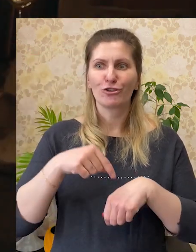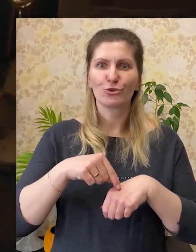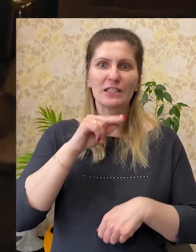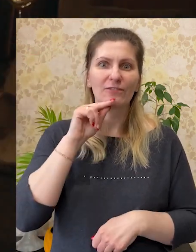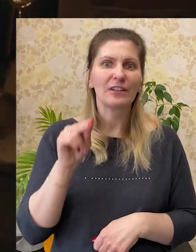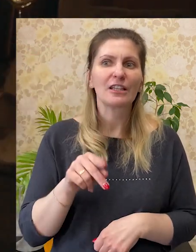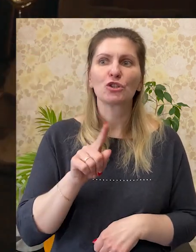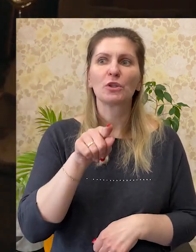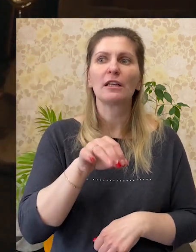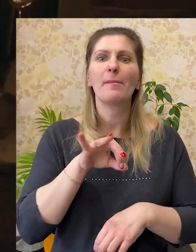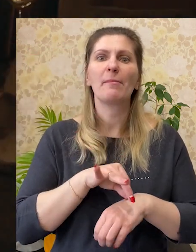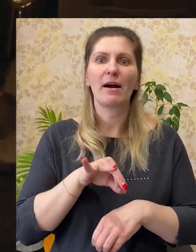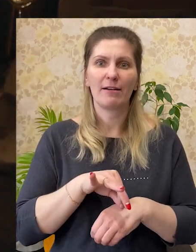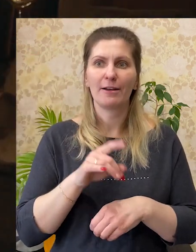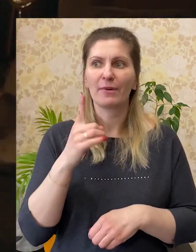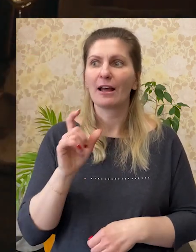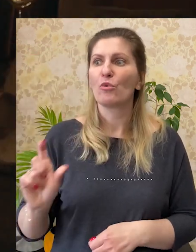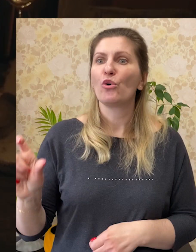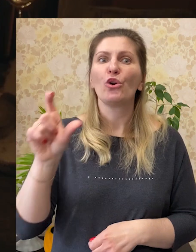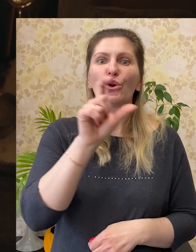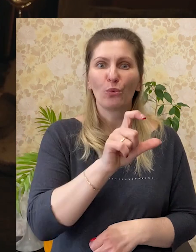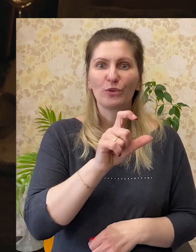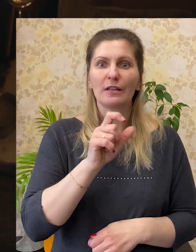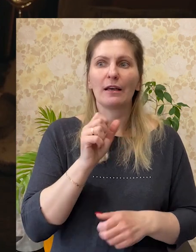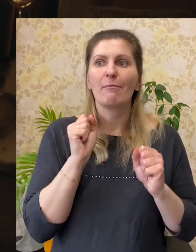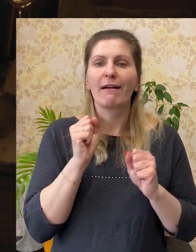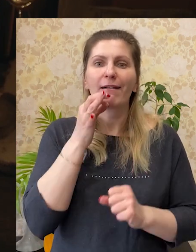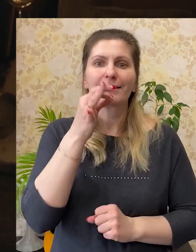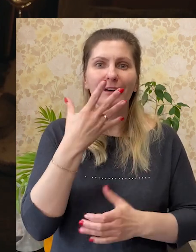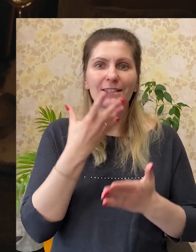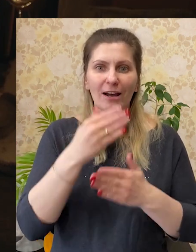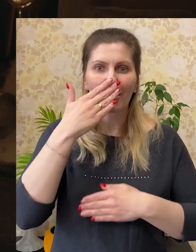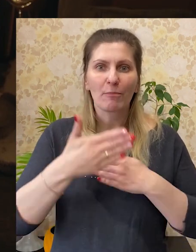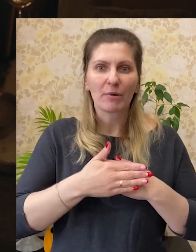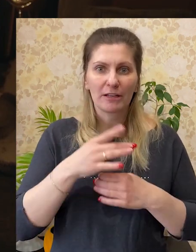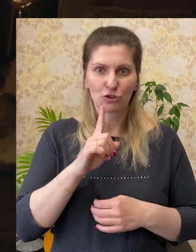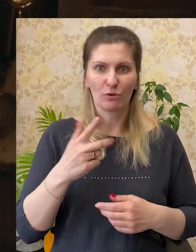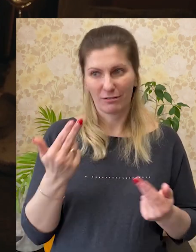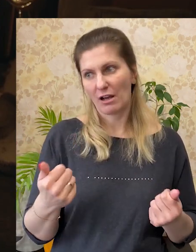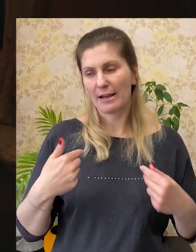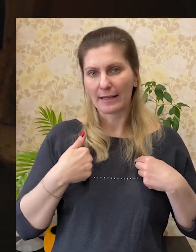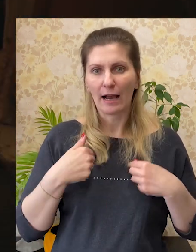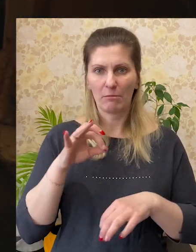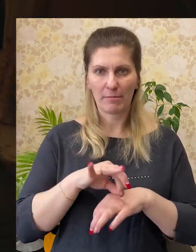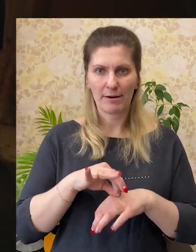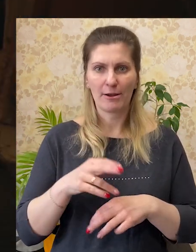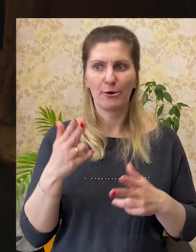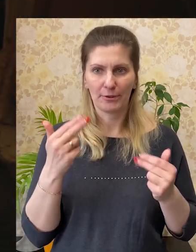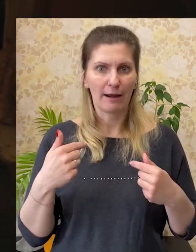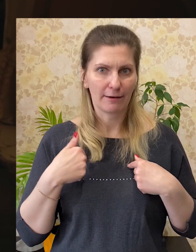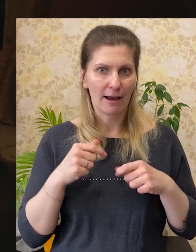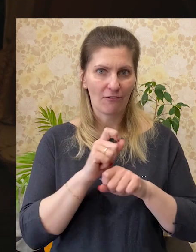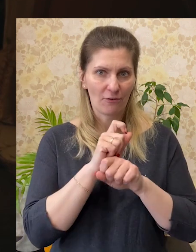этого стесняются и боятся даже своим близким сказать, что да, мы болеем, там, я нахожусь в больнице. Вот это непонимание